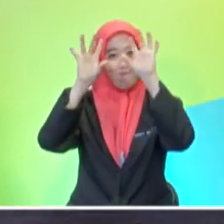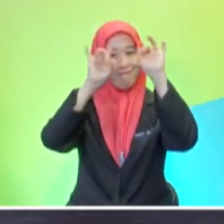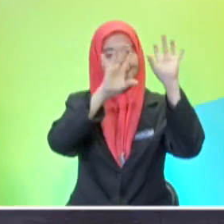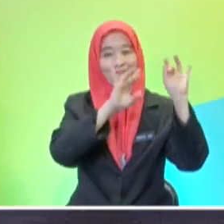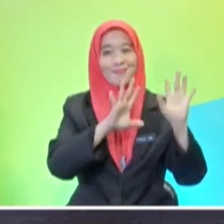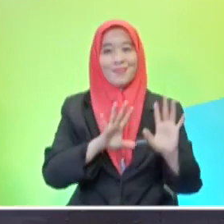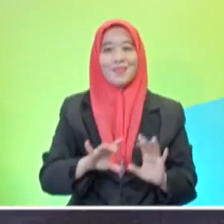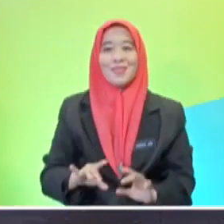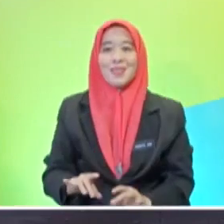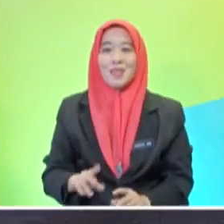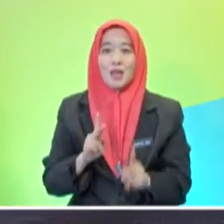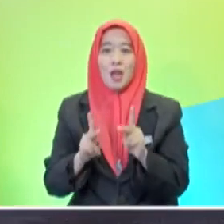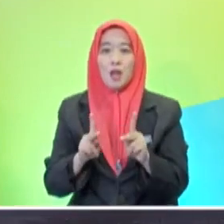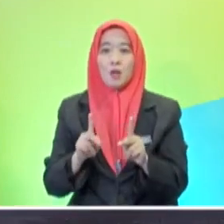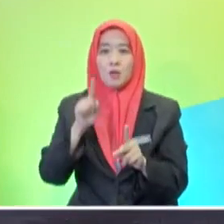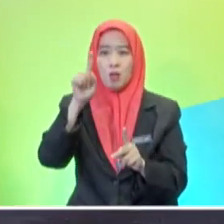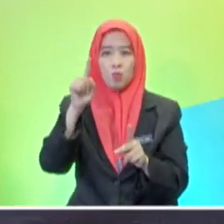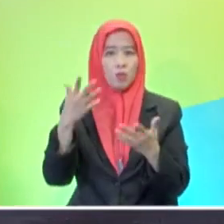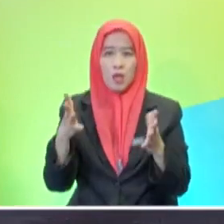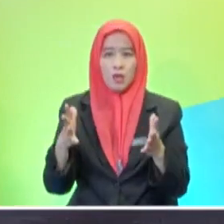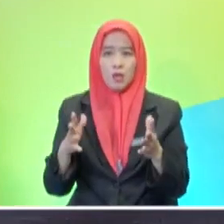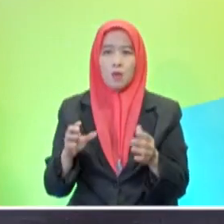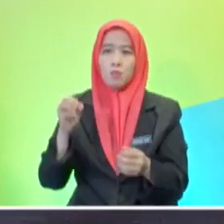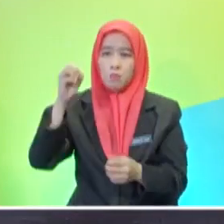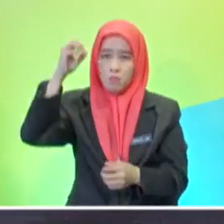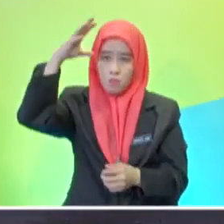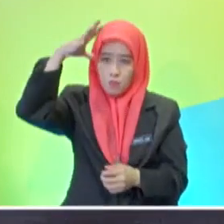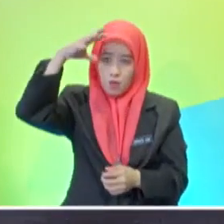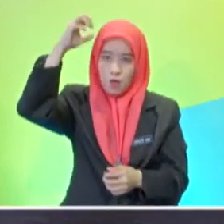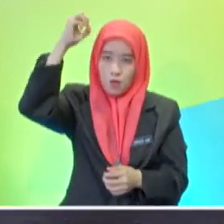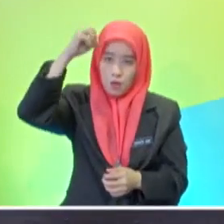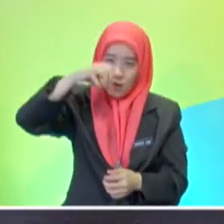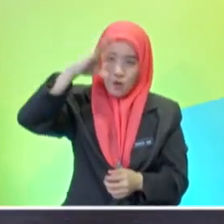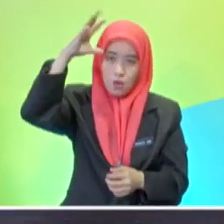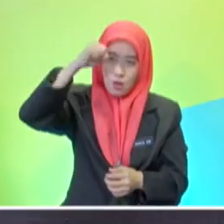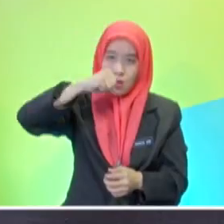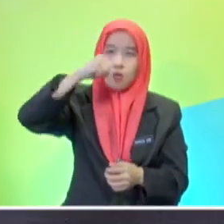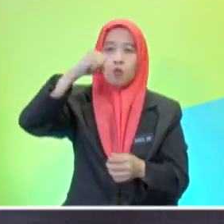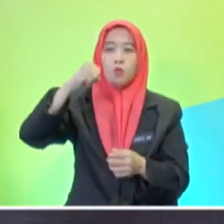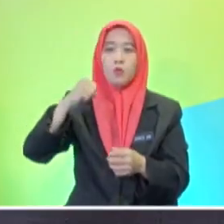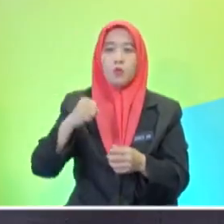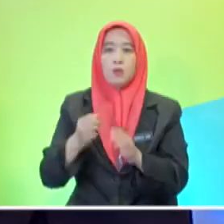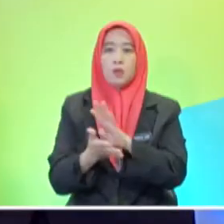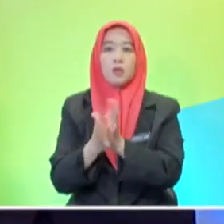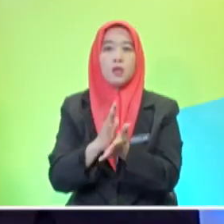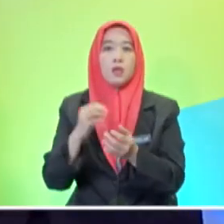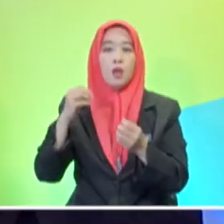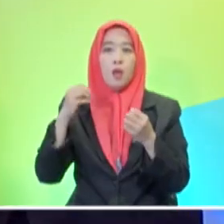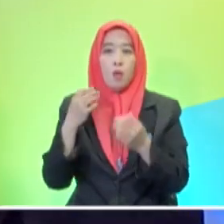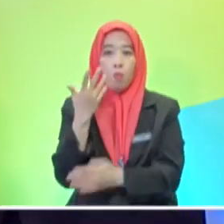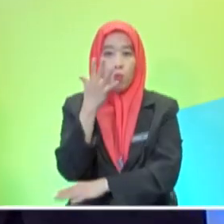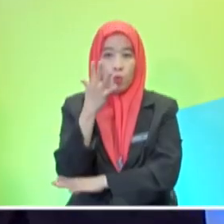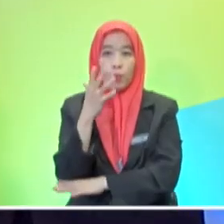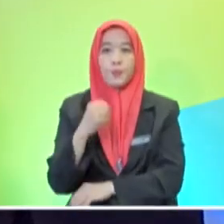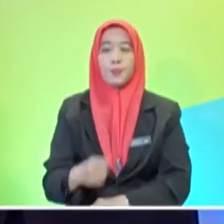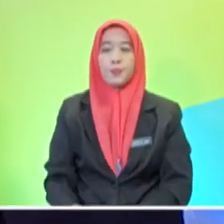kalau salah satu tak ada akan layulah pokok kita ya. Betul. Jadi tumbuhan memerlukan ketiga-tiga perkara ini ya ataupun elemen ini untuk terus kekal